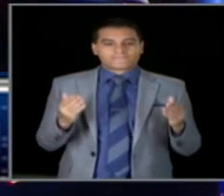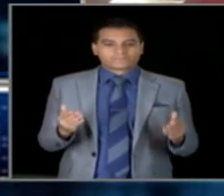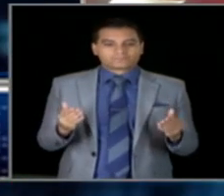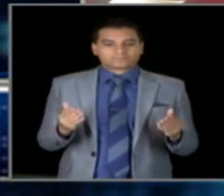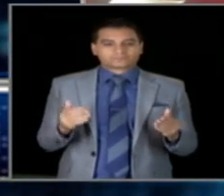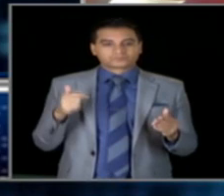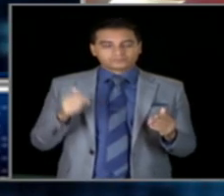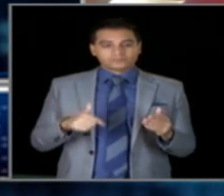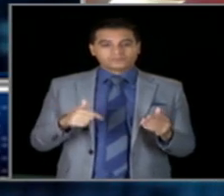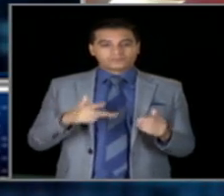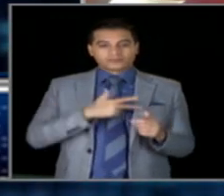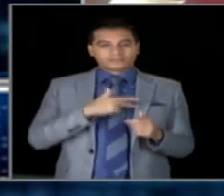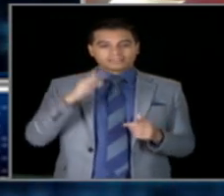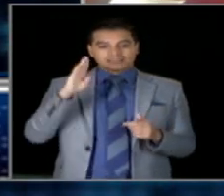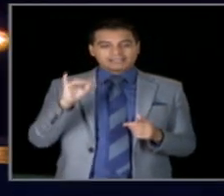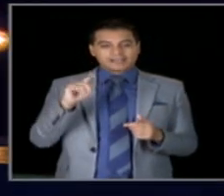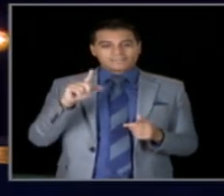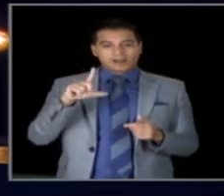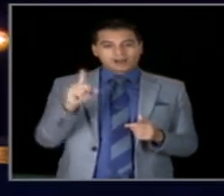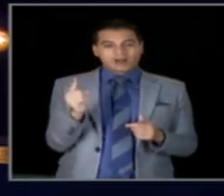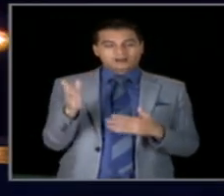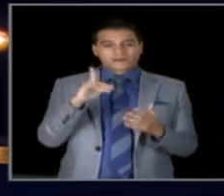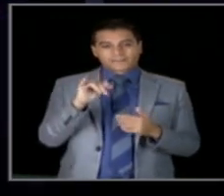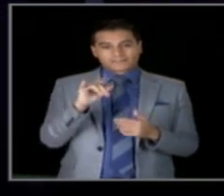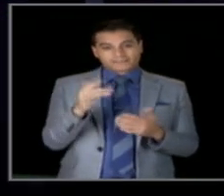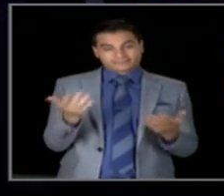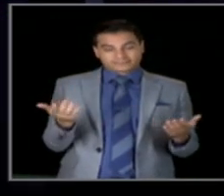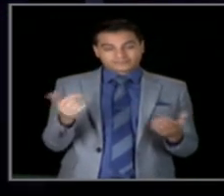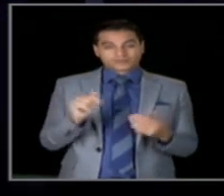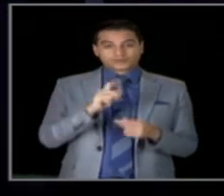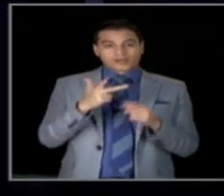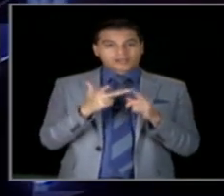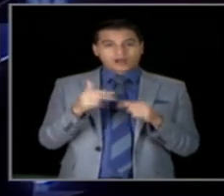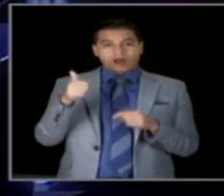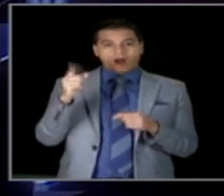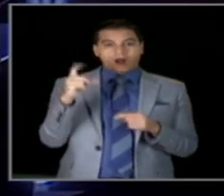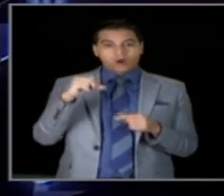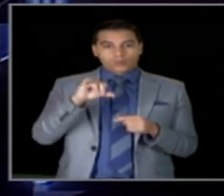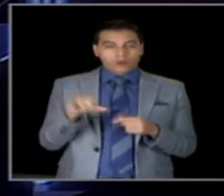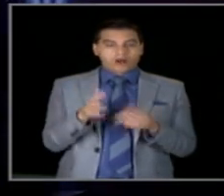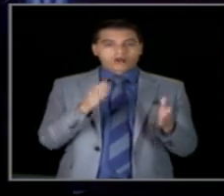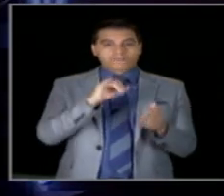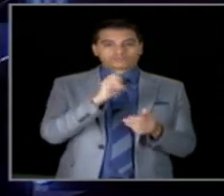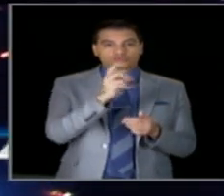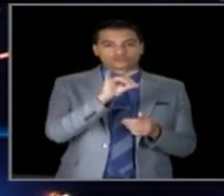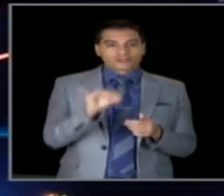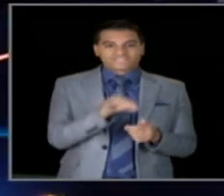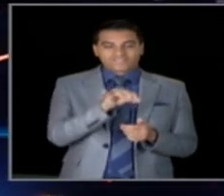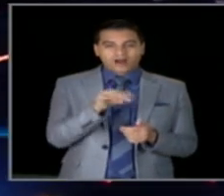كيبلر، بيبي. سؤال الثالث في التكنولوجيا، مصطفى وأروى، أروى ومصطفى تفضلوا.